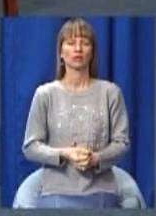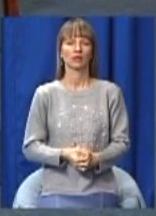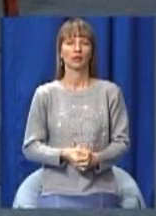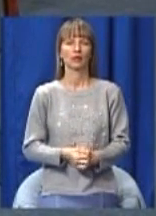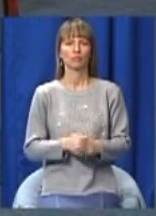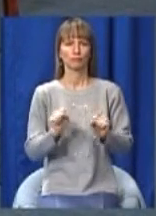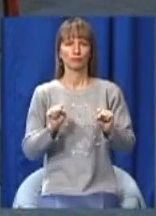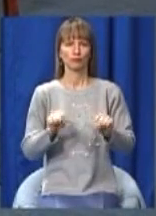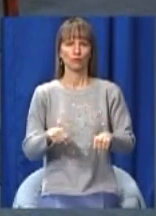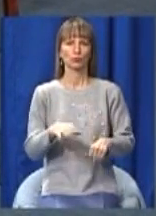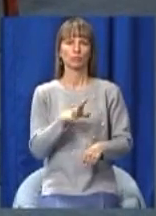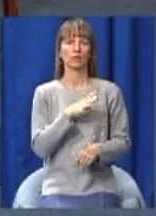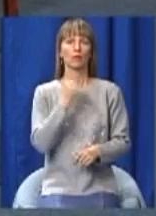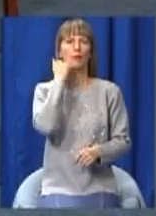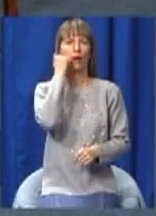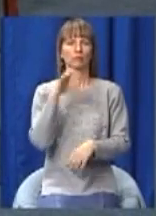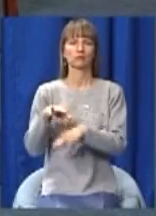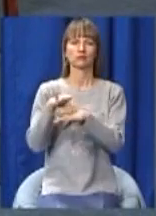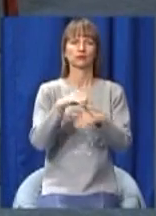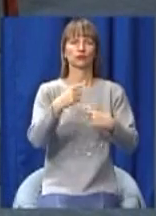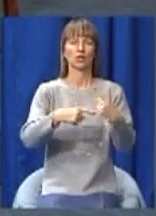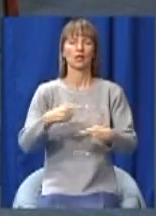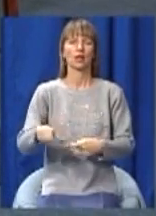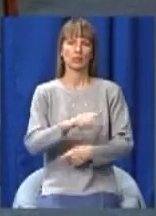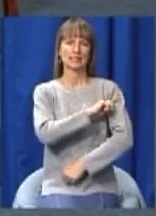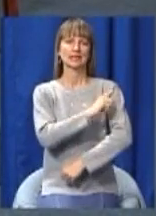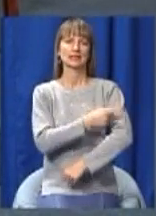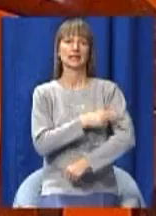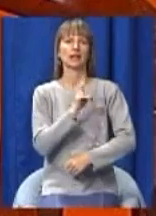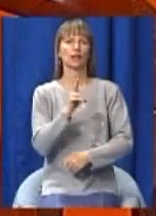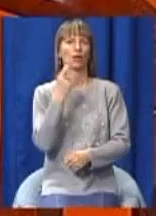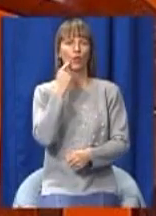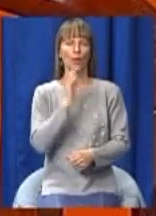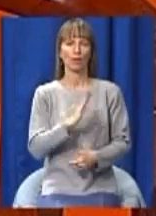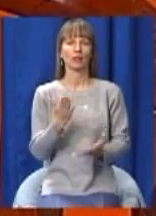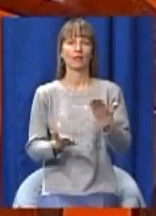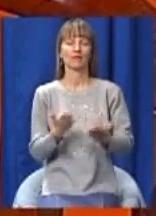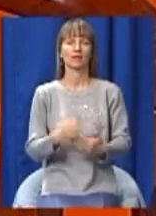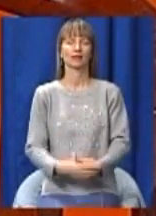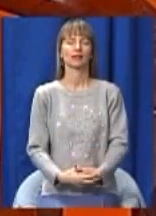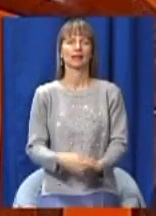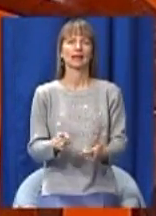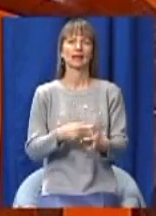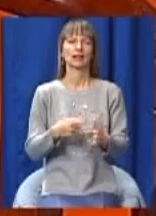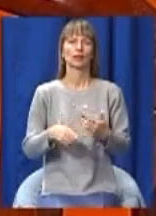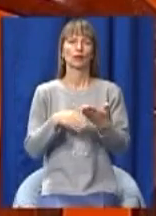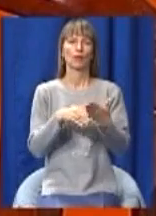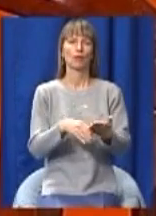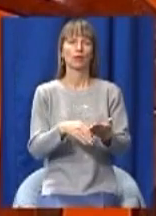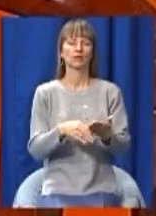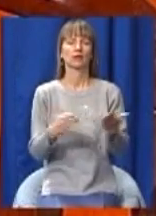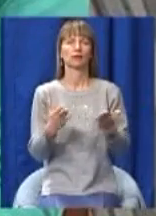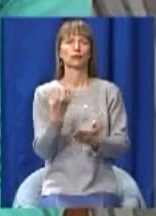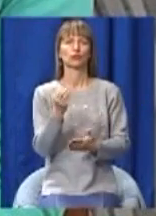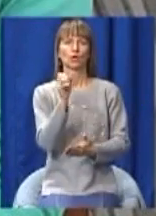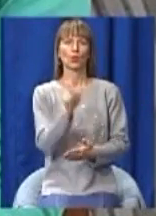мужчин в этом бабусю через дорогу паровоз ты вон из сильнейших никто не образует напевно а буду помогать и там некое